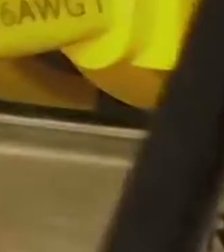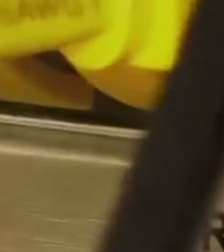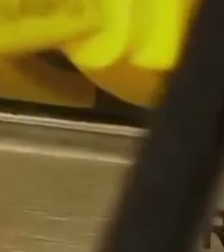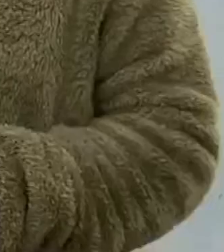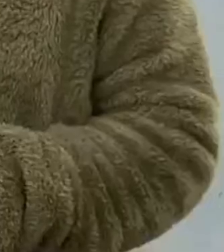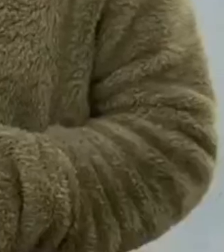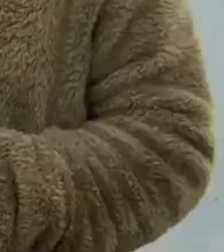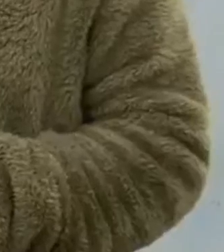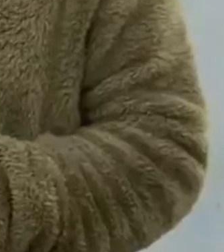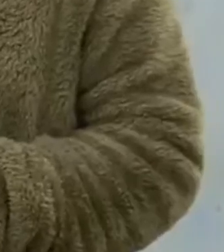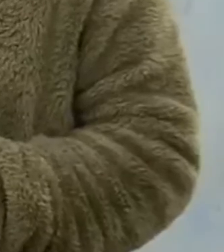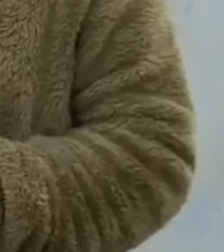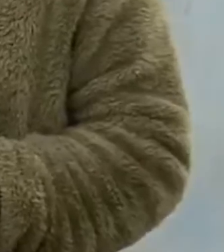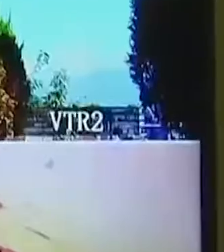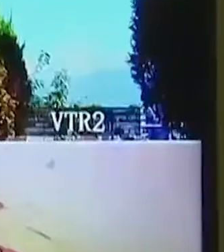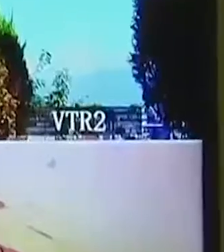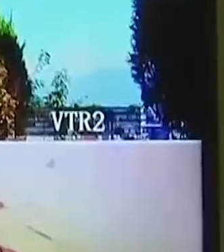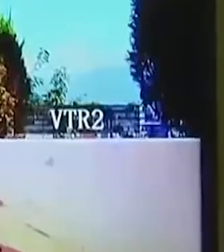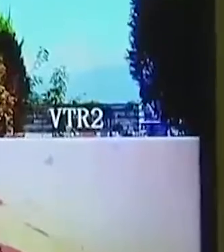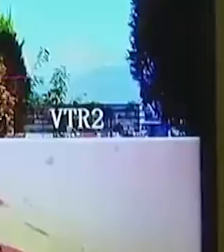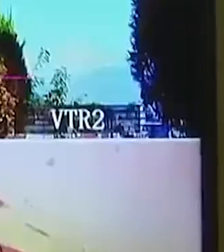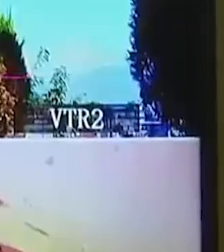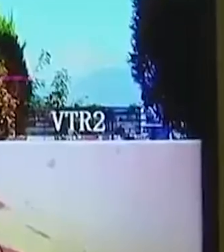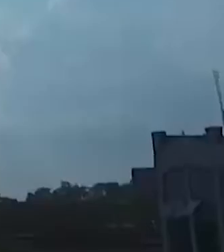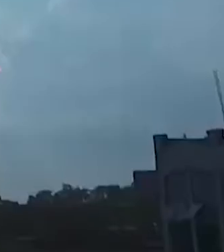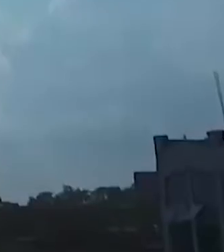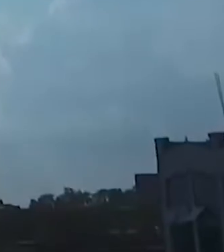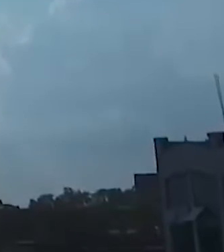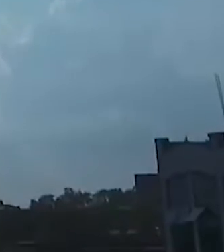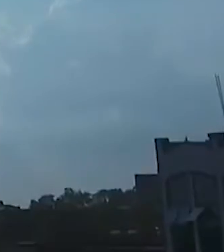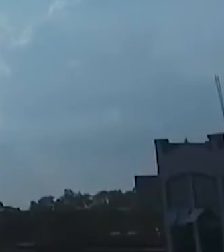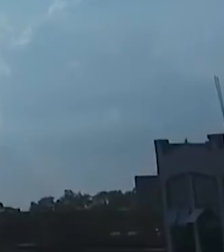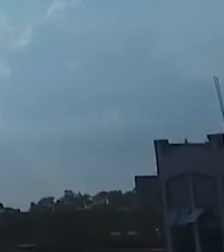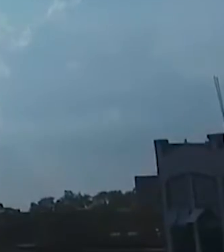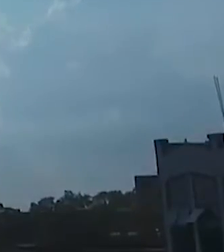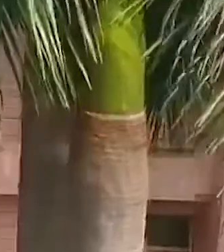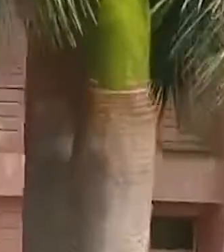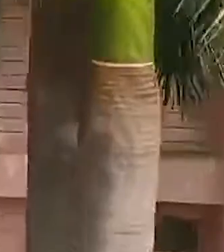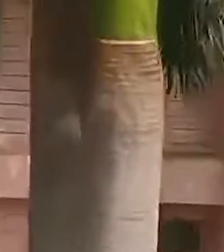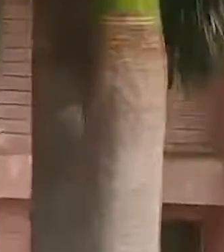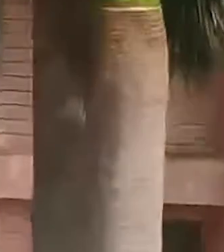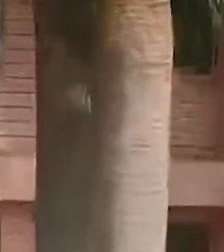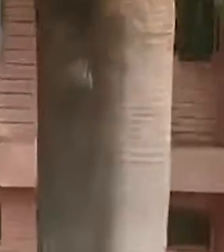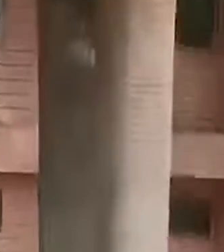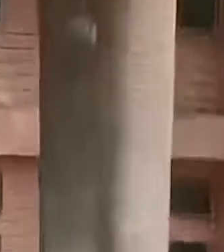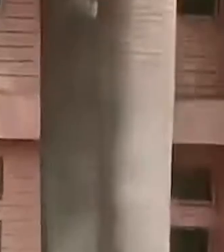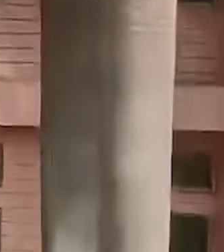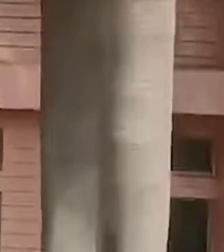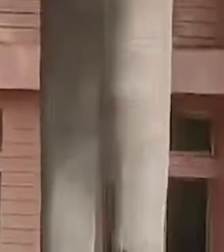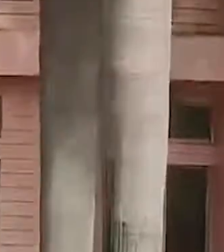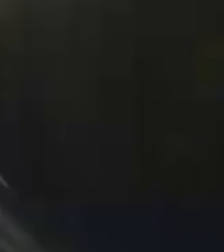डिजिटल दुनियाँमा तपाईँको विचार र भावनालाई संसारसँग जोड्दै एनटिभी